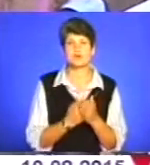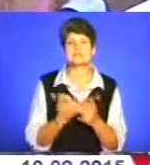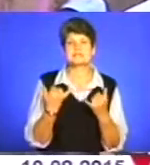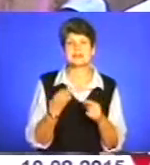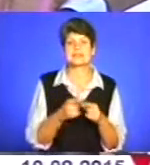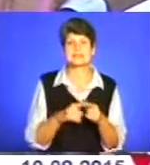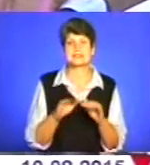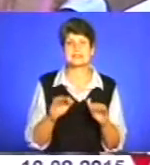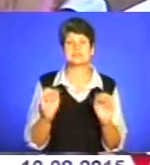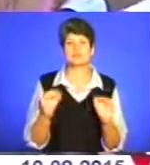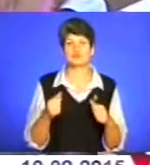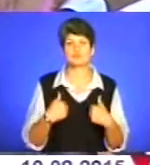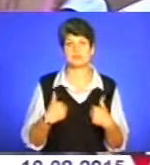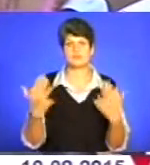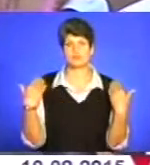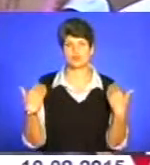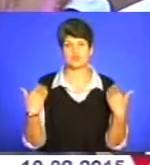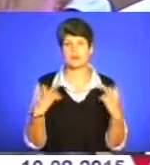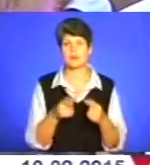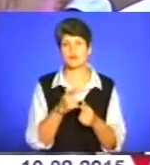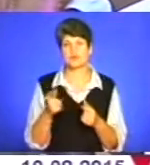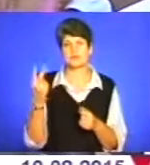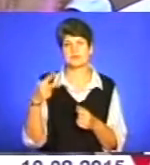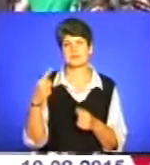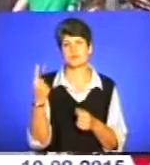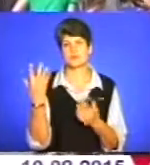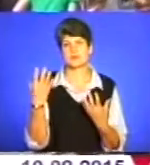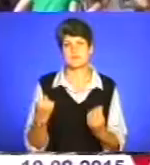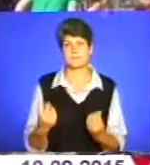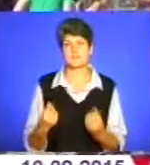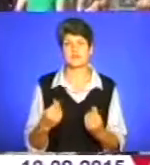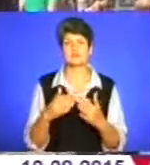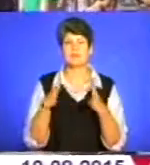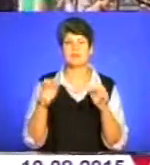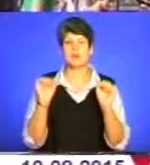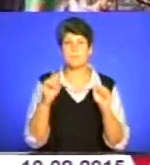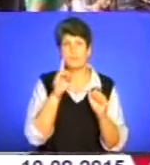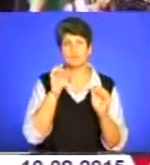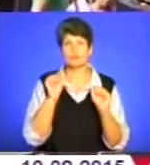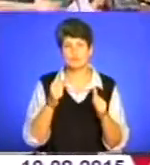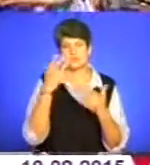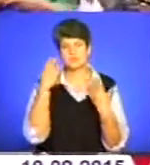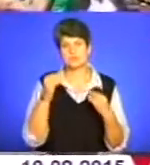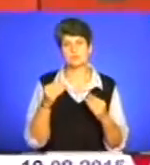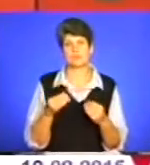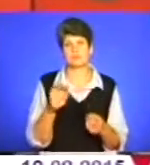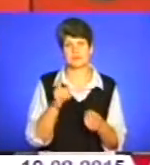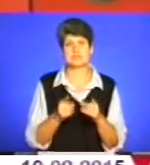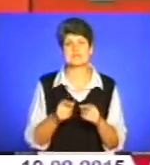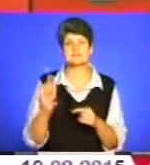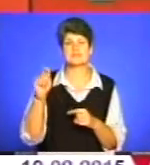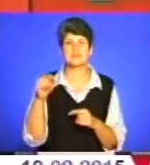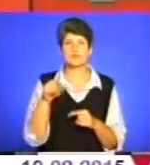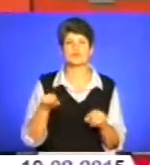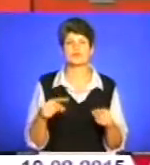діти зможуть нас відпочивати протягом 21 дня. У таборі молодь зможе на деякий час забути про реалії війни. Тут для них